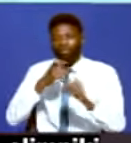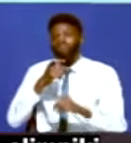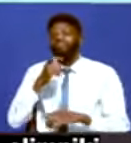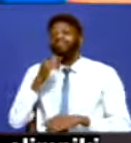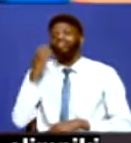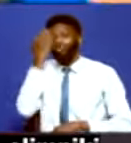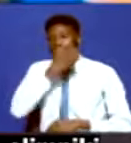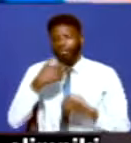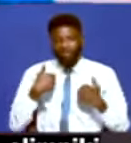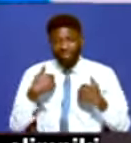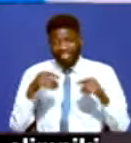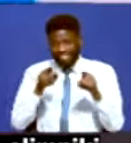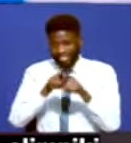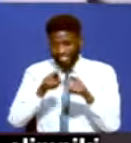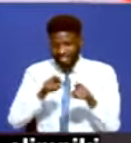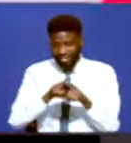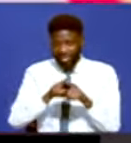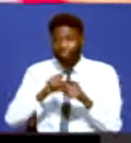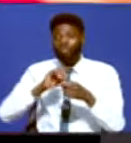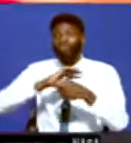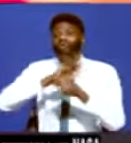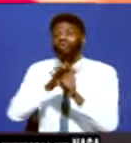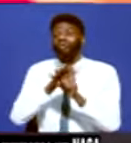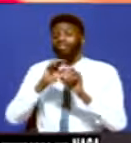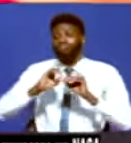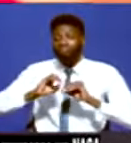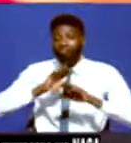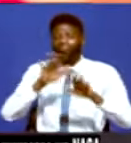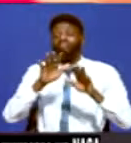nchini kikifikia 15.6%.